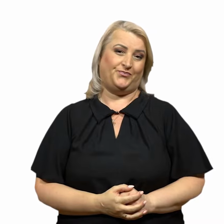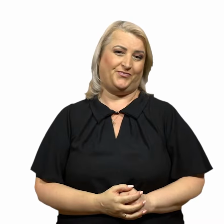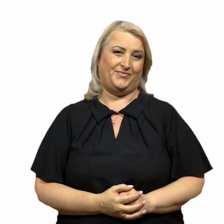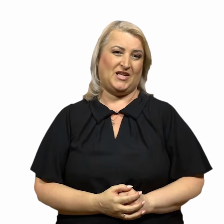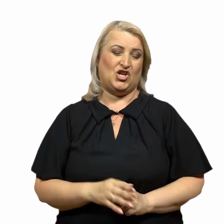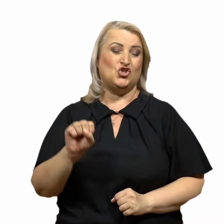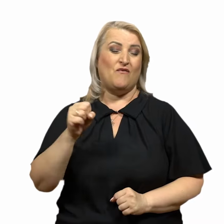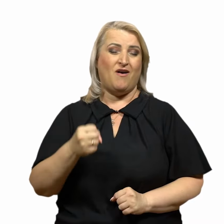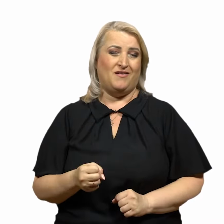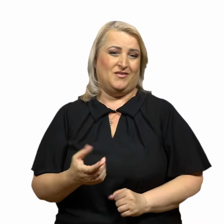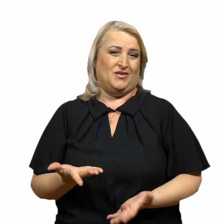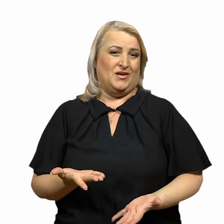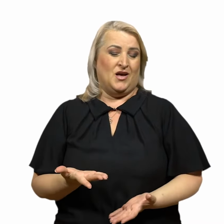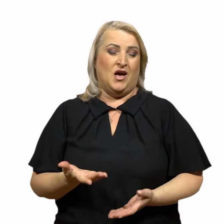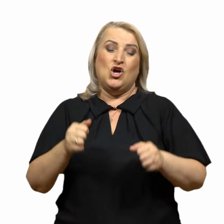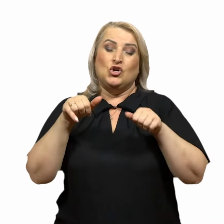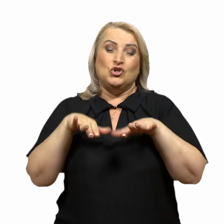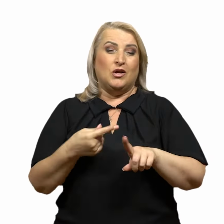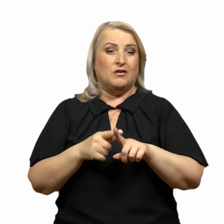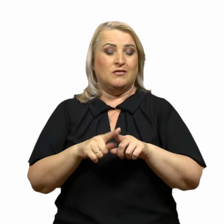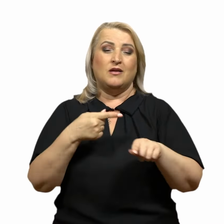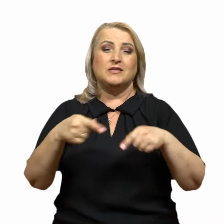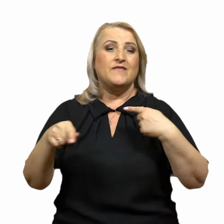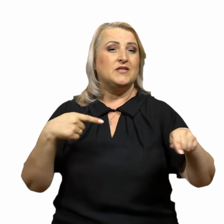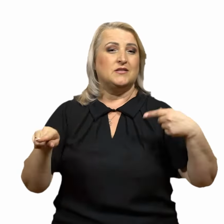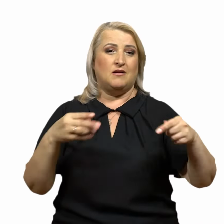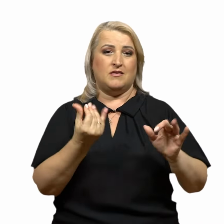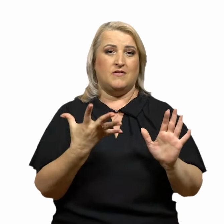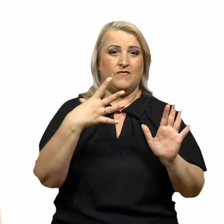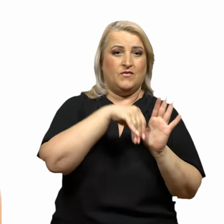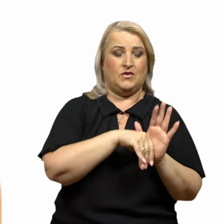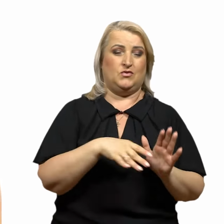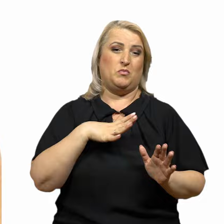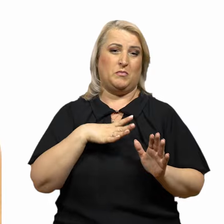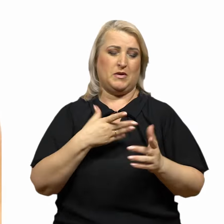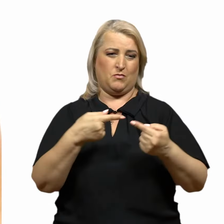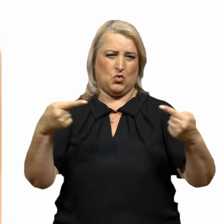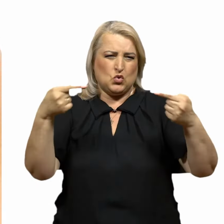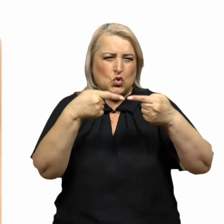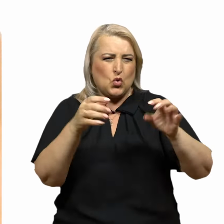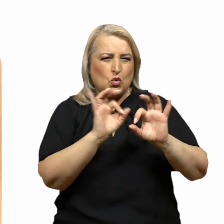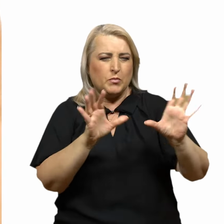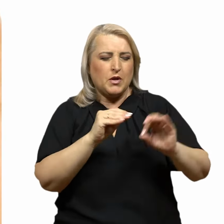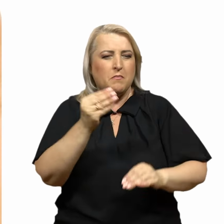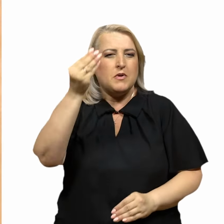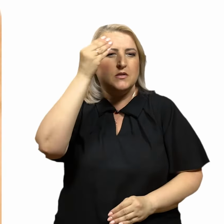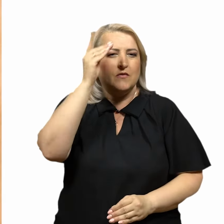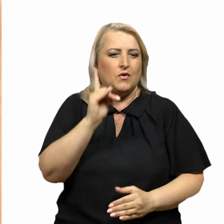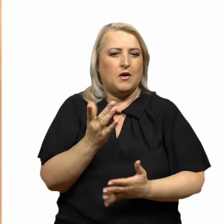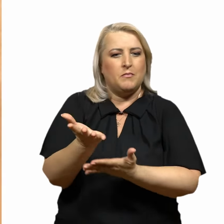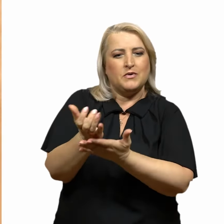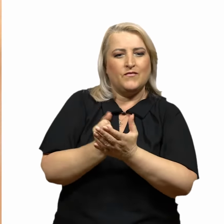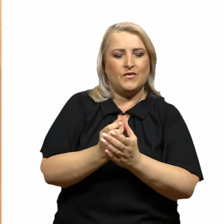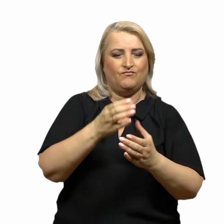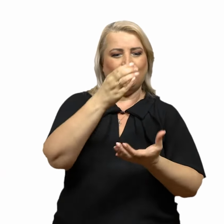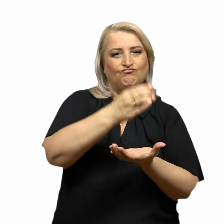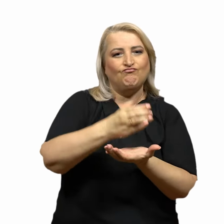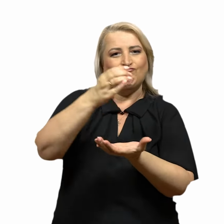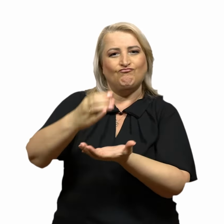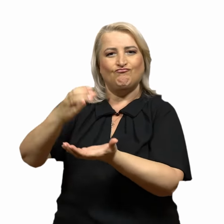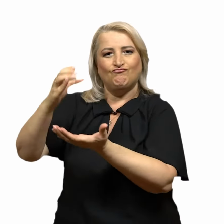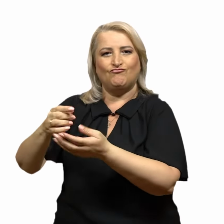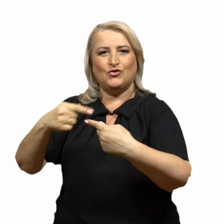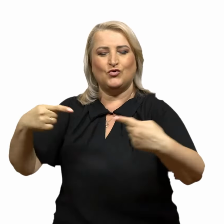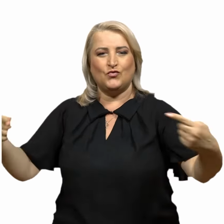Ștefane, soluția ar fi diversificarea investițiilor. Ca să fiu mai explicit, imaginează-ți că primești ghivece diferite, mai multe